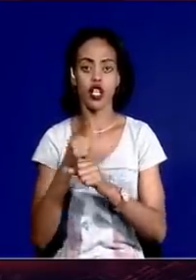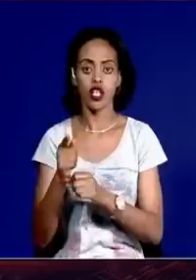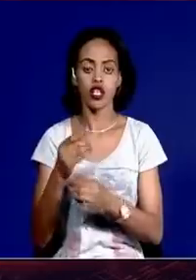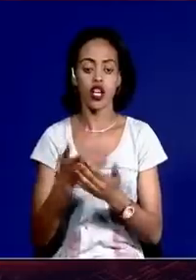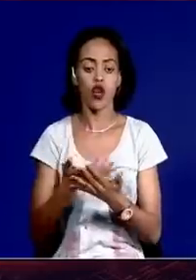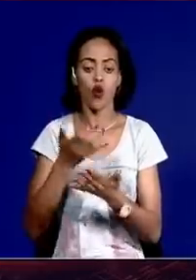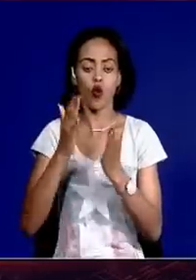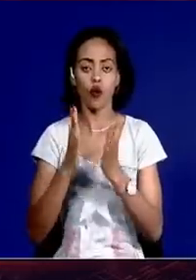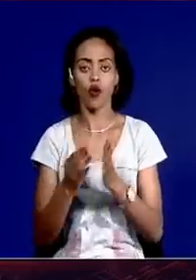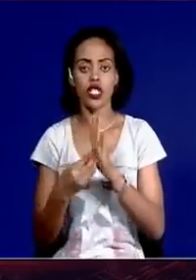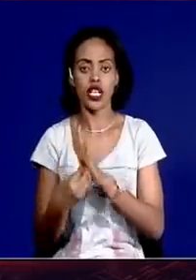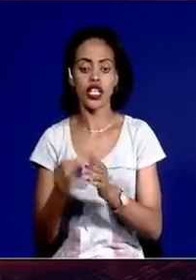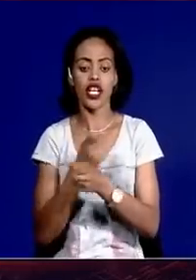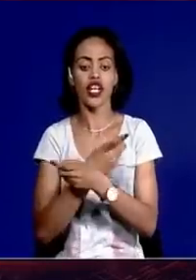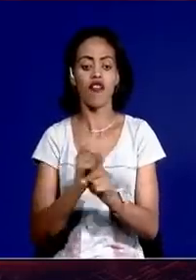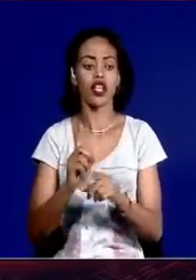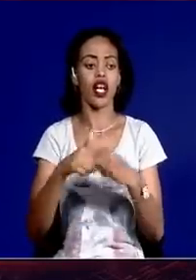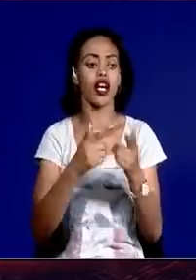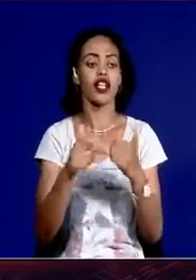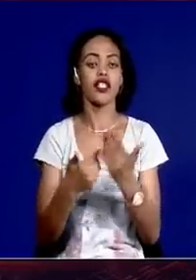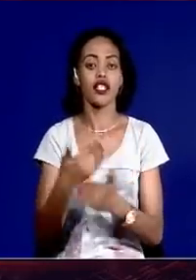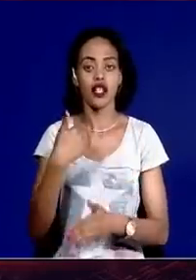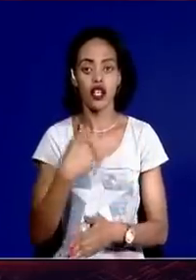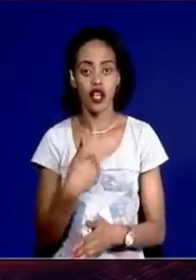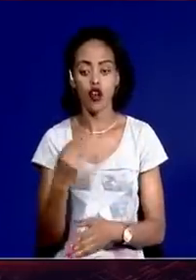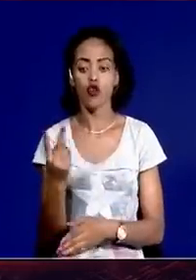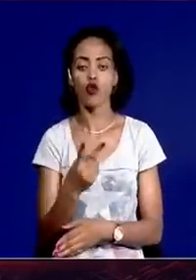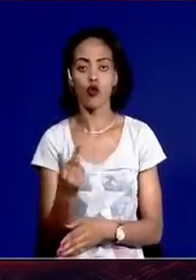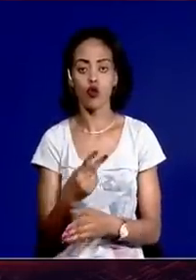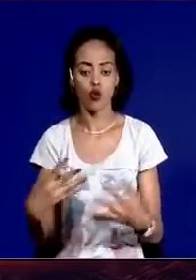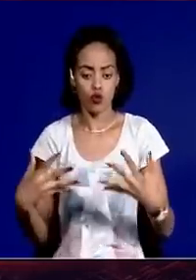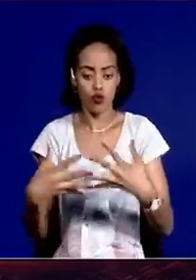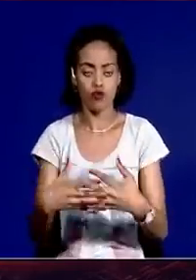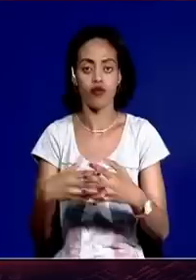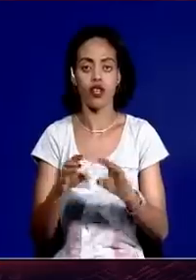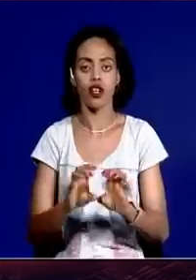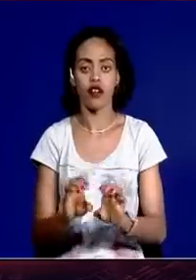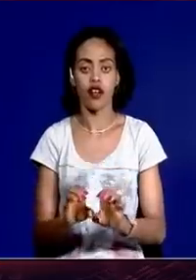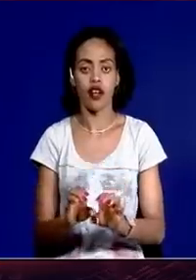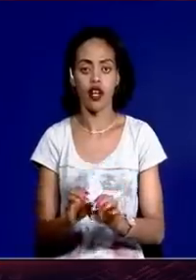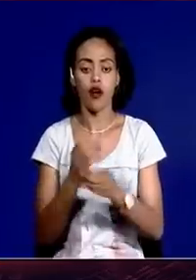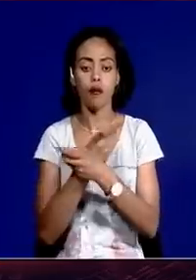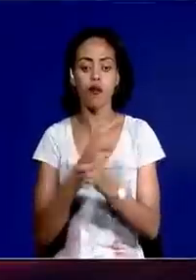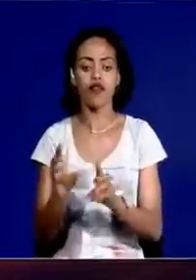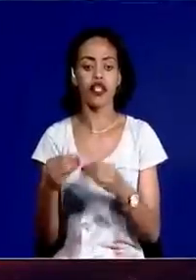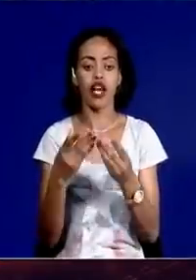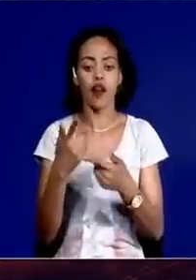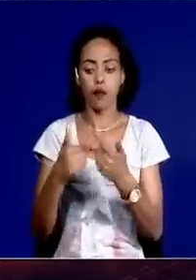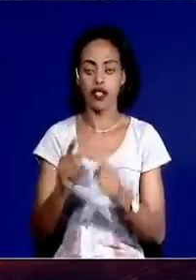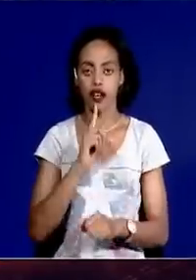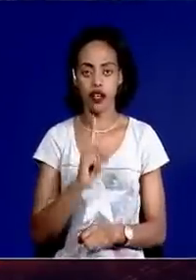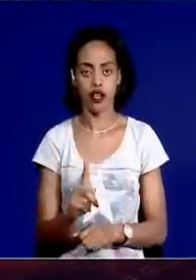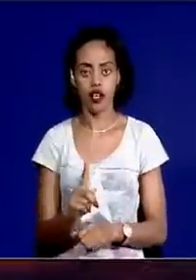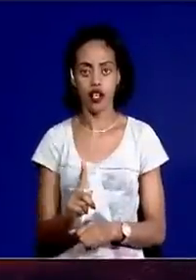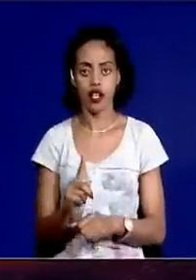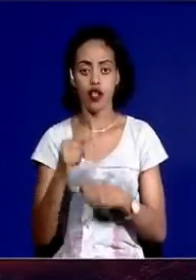وتصاتين نفتحنا ونكر كرسل زلنا نخلتي نازامرنا ما فتحتات إنها هنا مزينة هنا بس